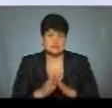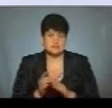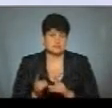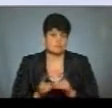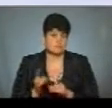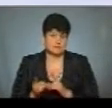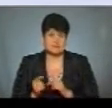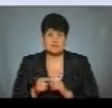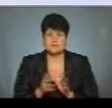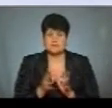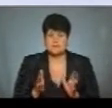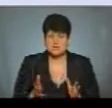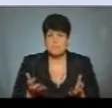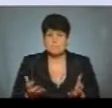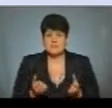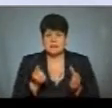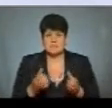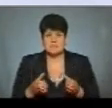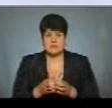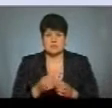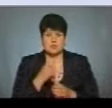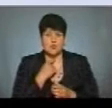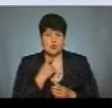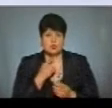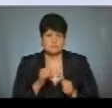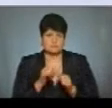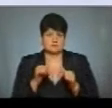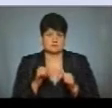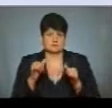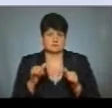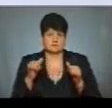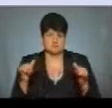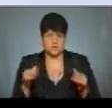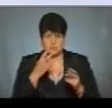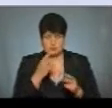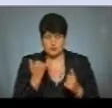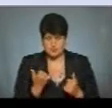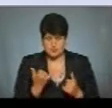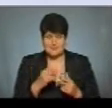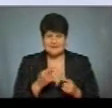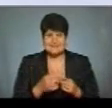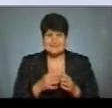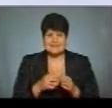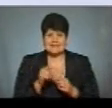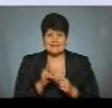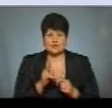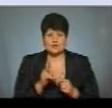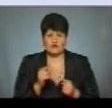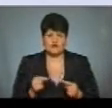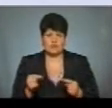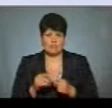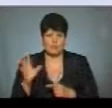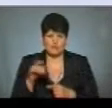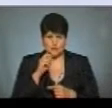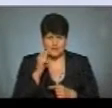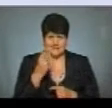ситуація змінюватись. Тим паче, що підтримка партії «Голос» зростає, і ви бачите, що він має сьогодні серед тих, хто